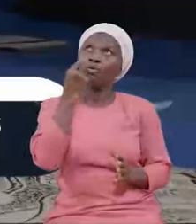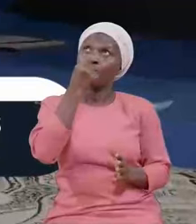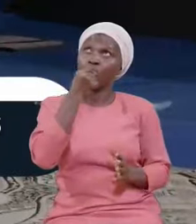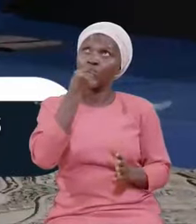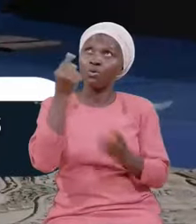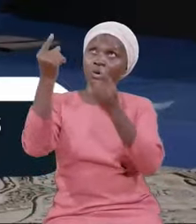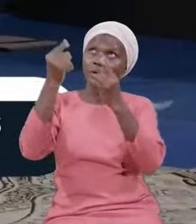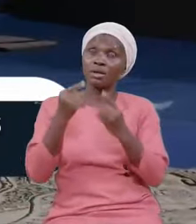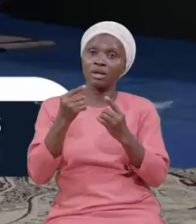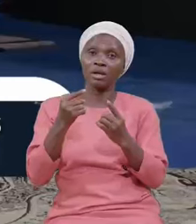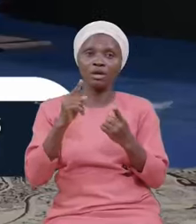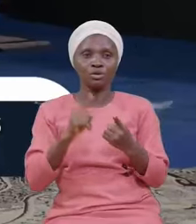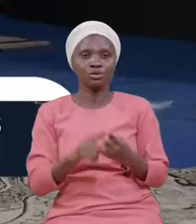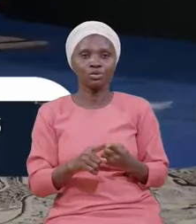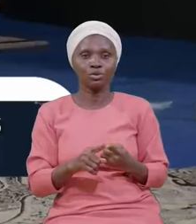malades.